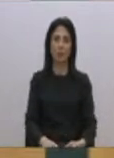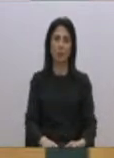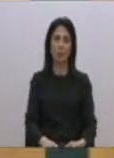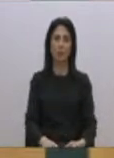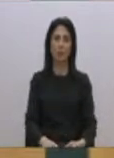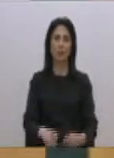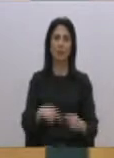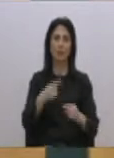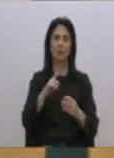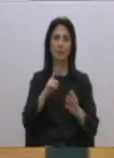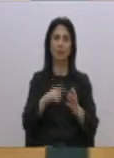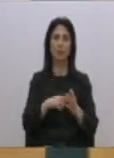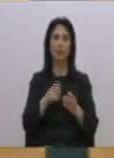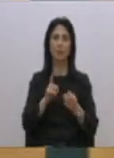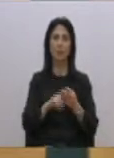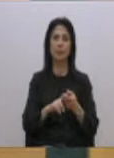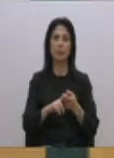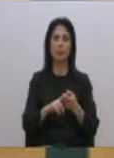Შემდეგი საკითხი შეეხებოდა